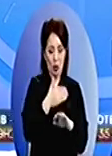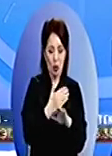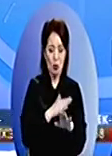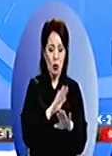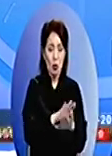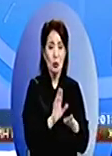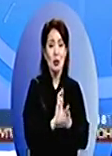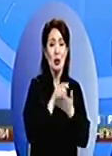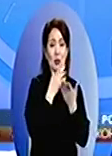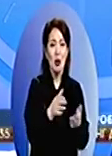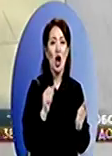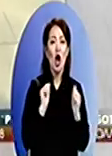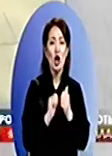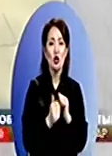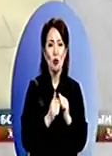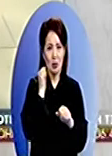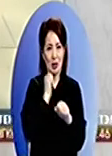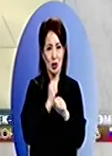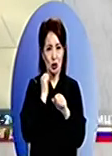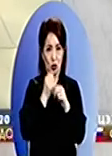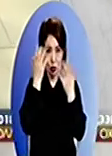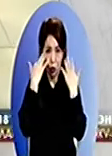байгуулжээ.